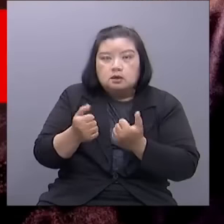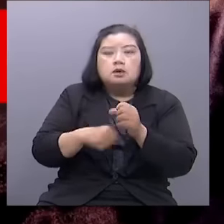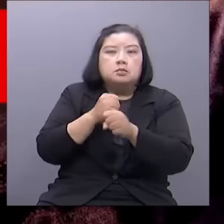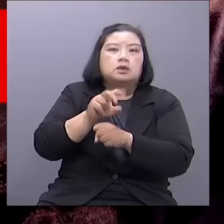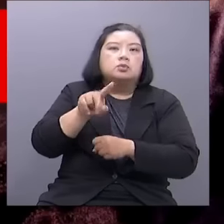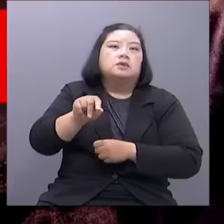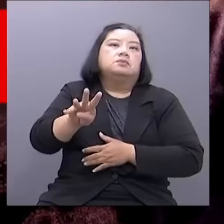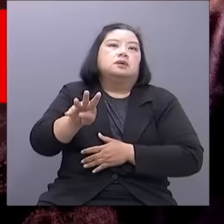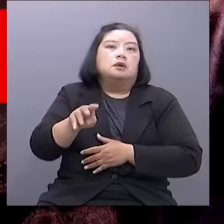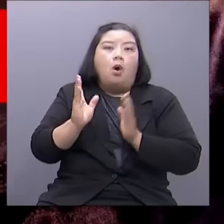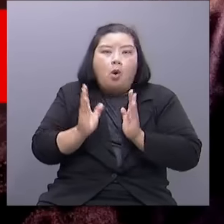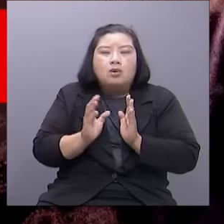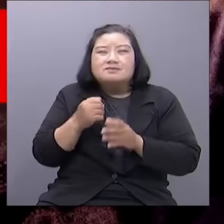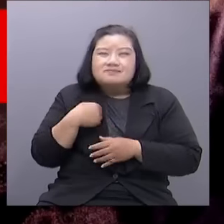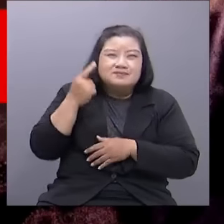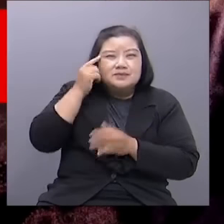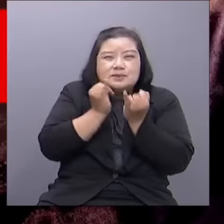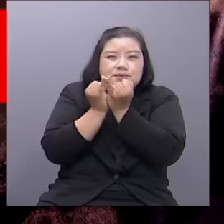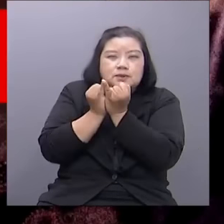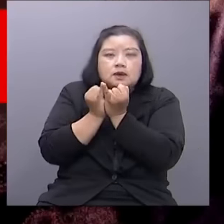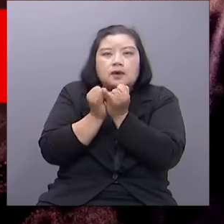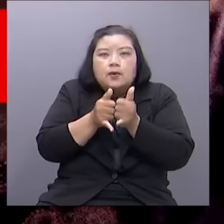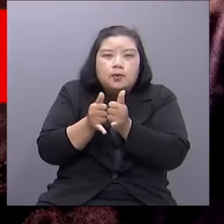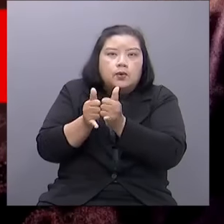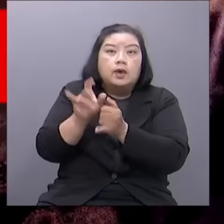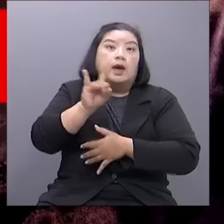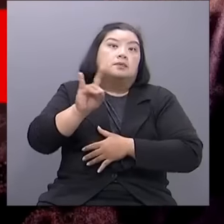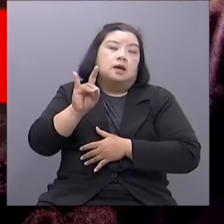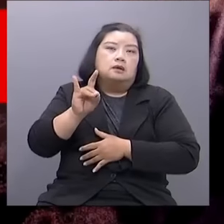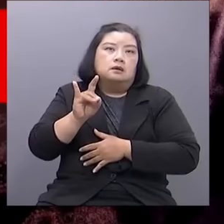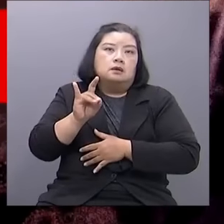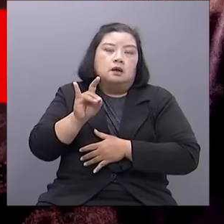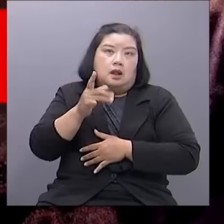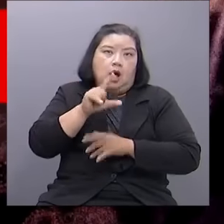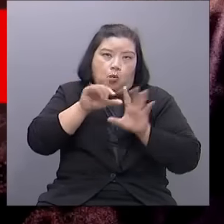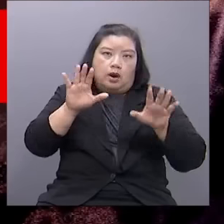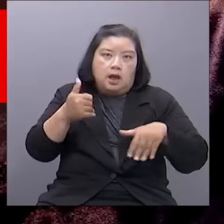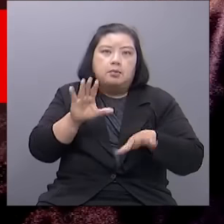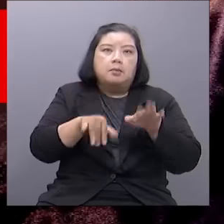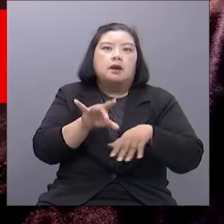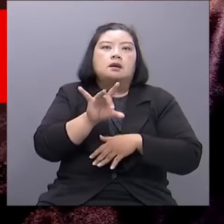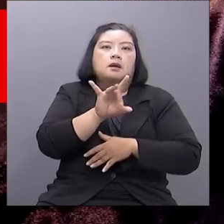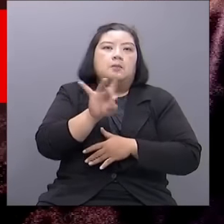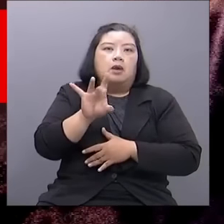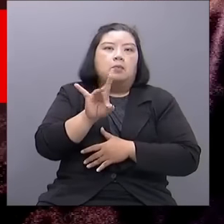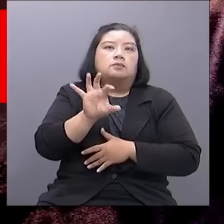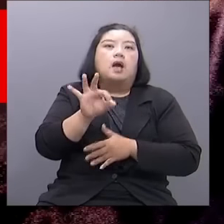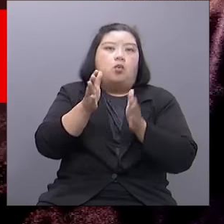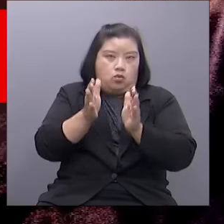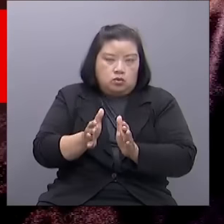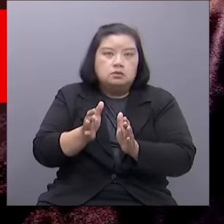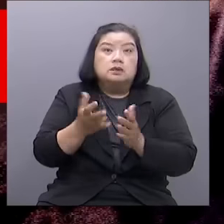ชิดกับสัตว์ที่ติดเชื้อ H5N1 ป่วยเป็นไข้หวัดนกแล้วอย่างน้อย889 คนและ